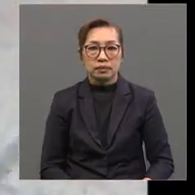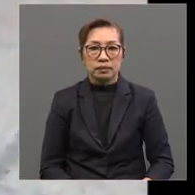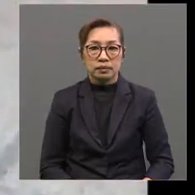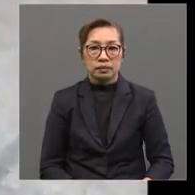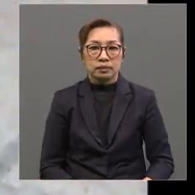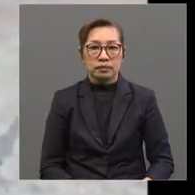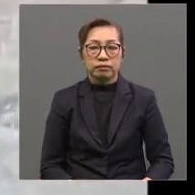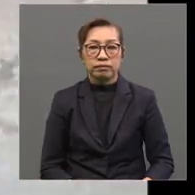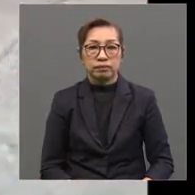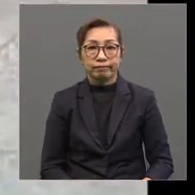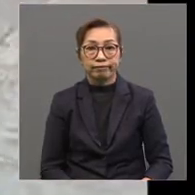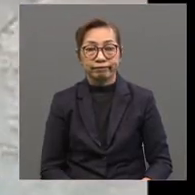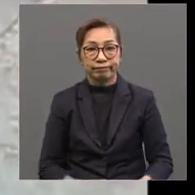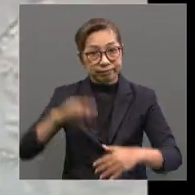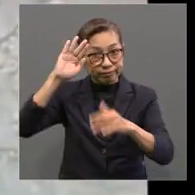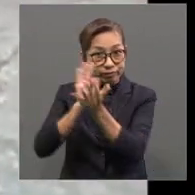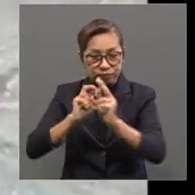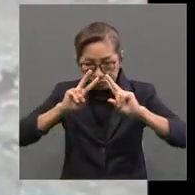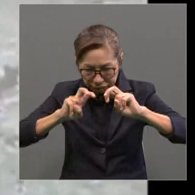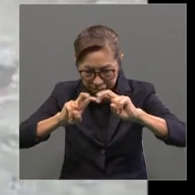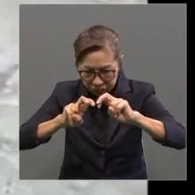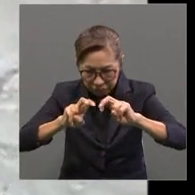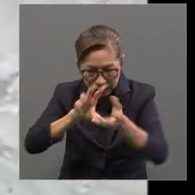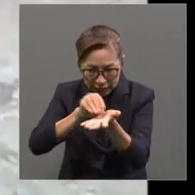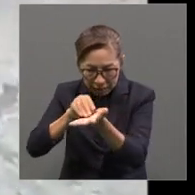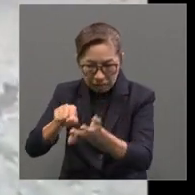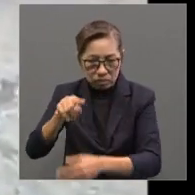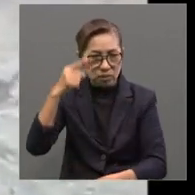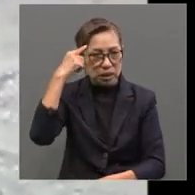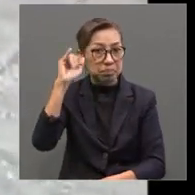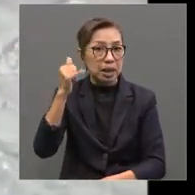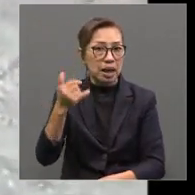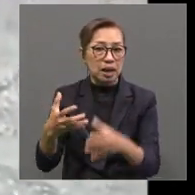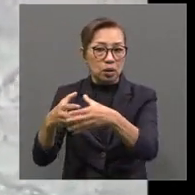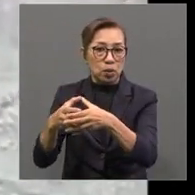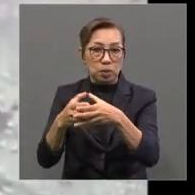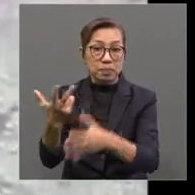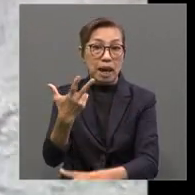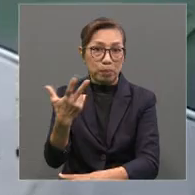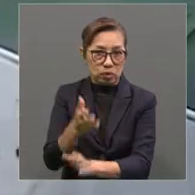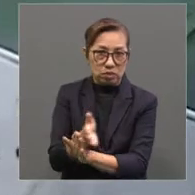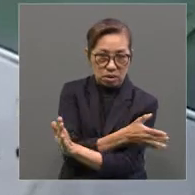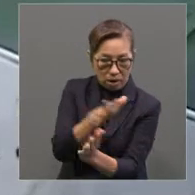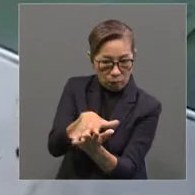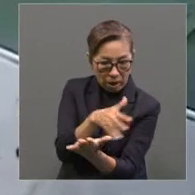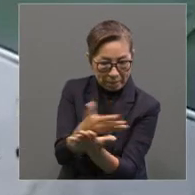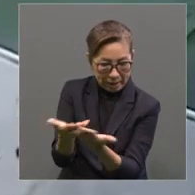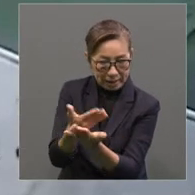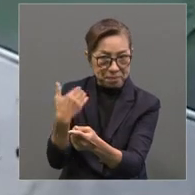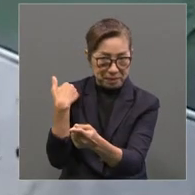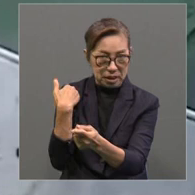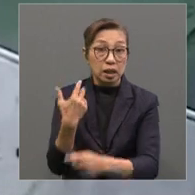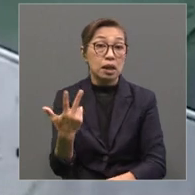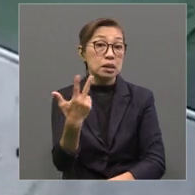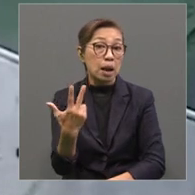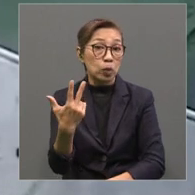ทางนี้นะครับจากการสืบสวนของทางเจ้าหน้าที่เนี่ยสันนิษฐานนะครับว่ากลุ่มคนร้ายน่าจะมีการวางแผนล่วงหน้าโดยกลุ่มชาวจีนทั้ง